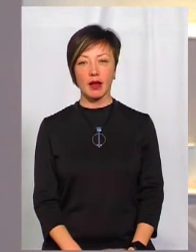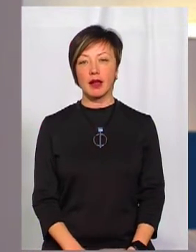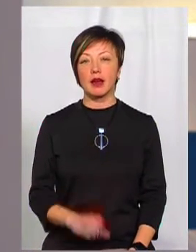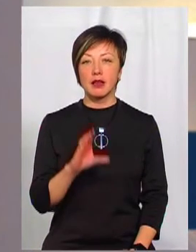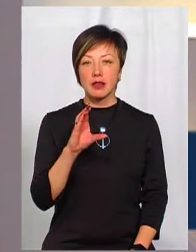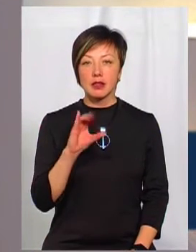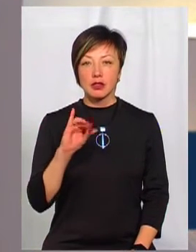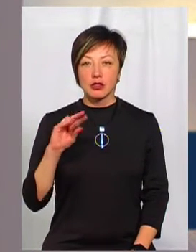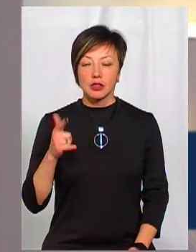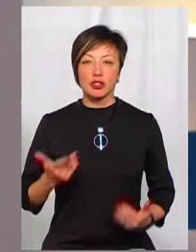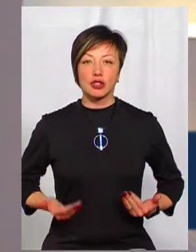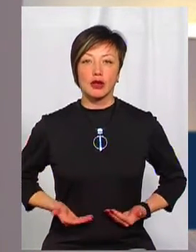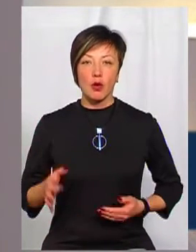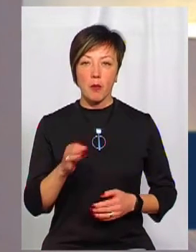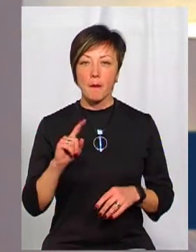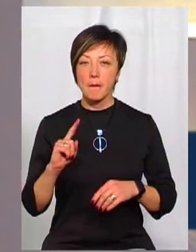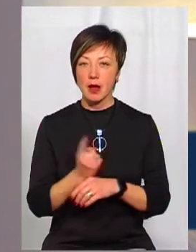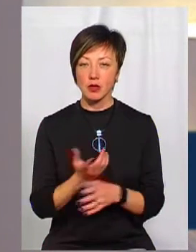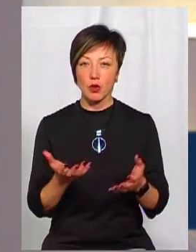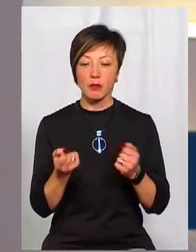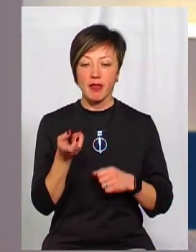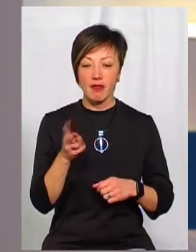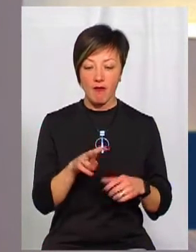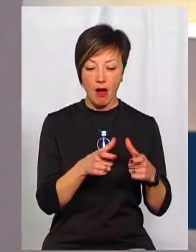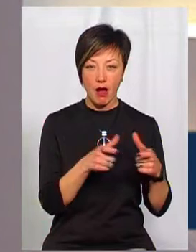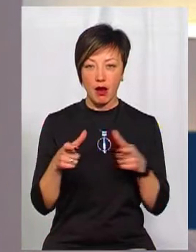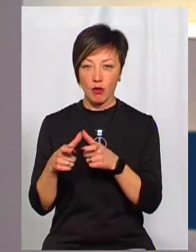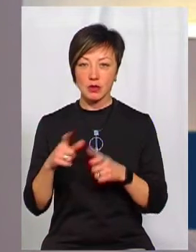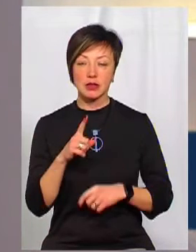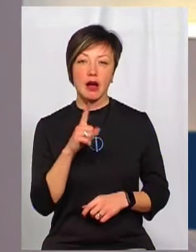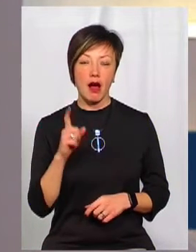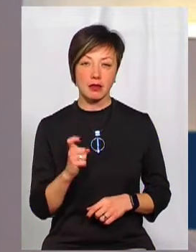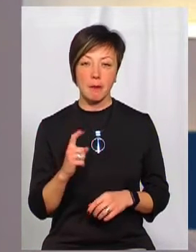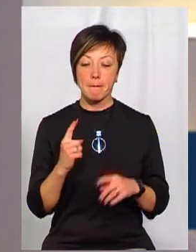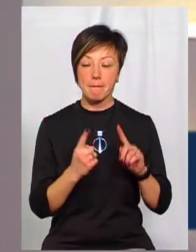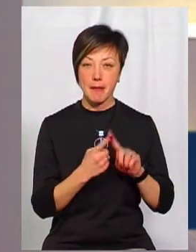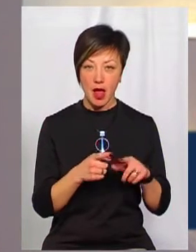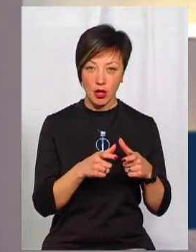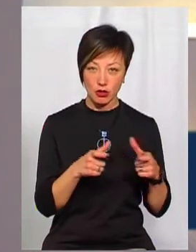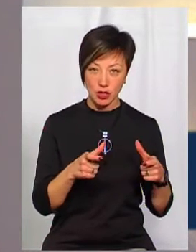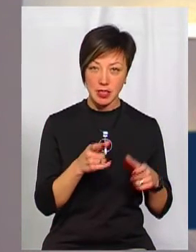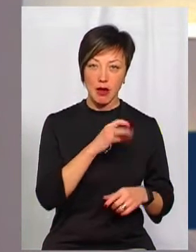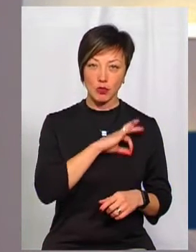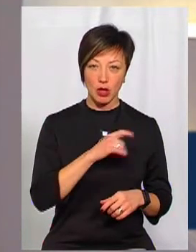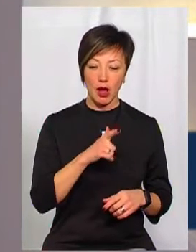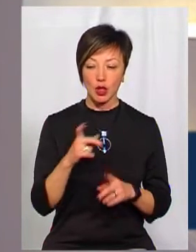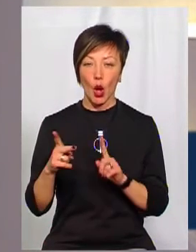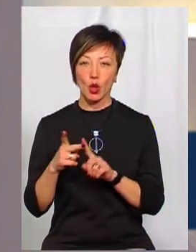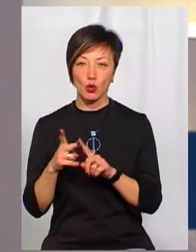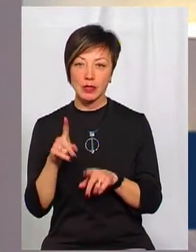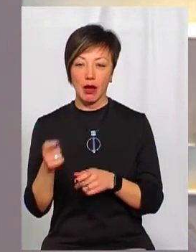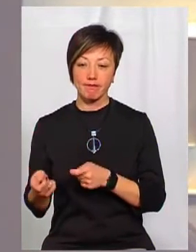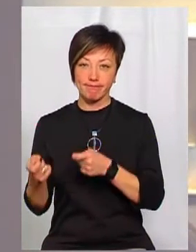У січні жителі Хмельниччини вперше отримують по два рахунки за природний газ. Перший, власне, за спожитий газ, а другий – за